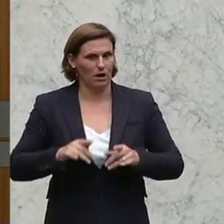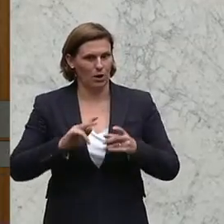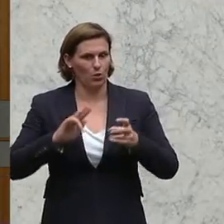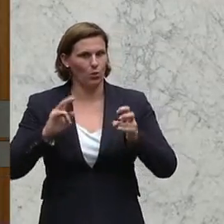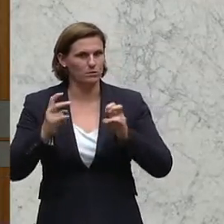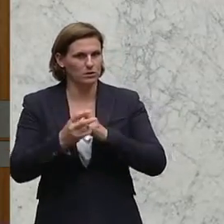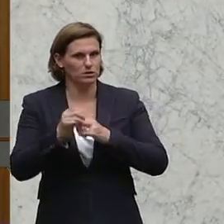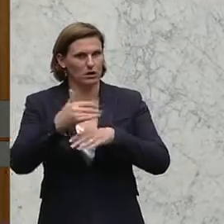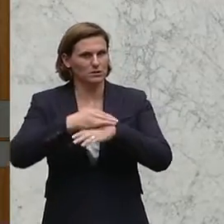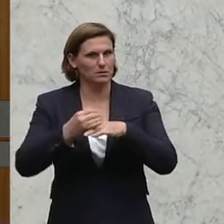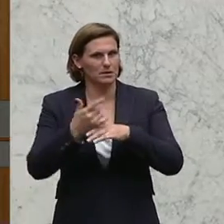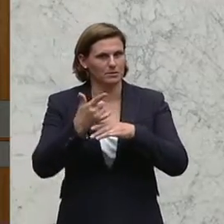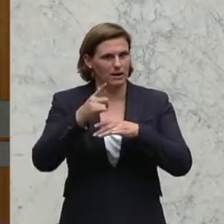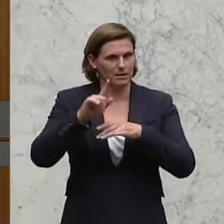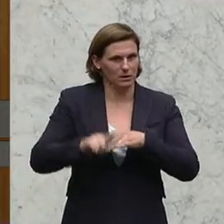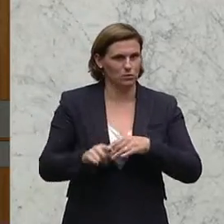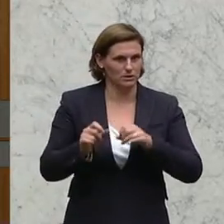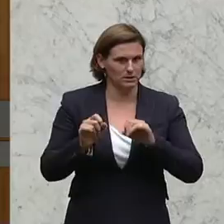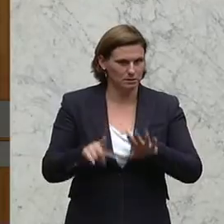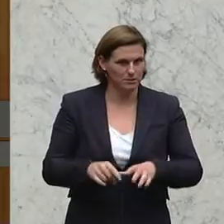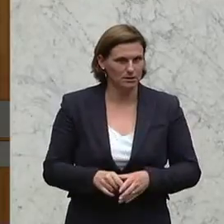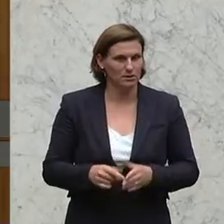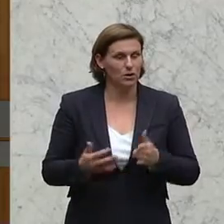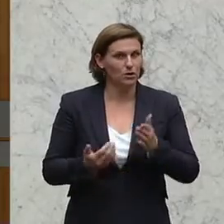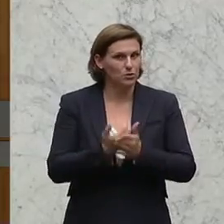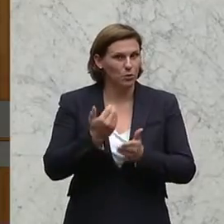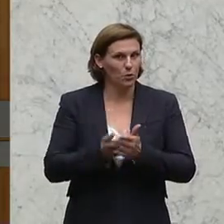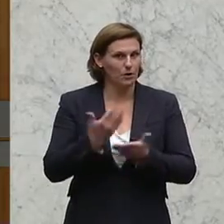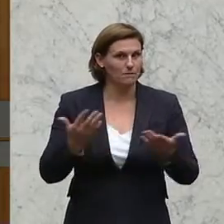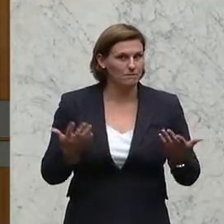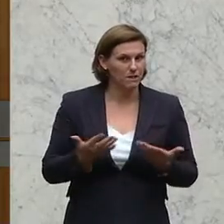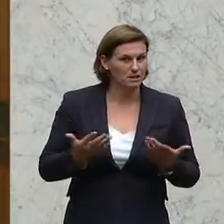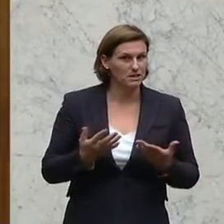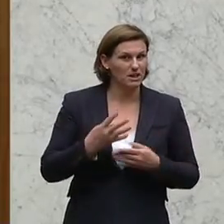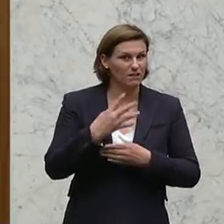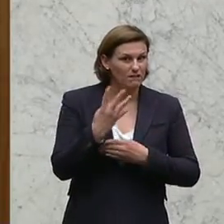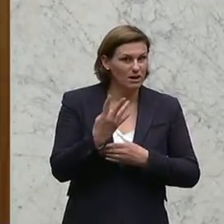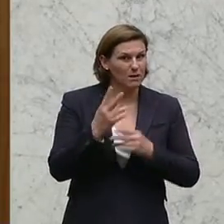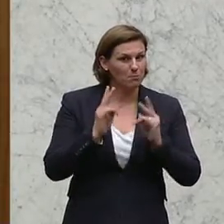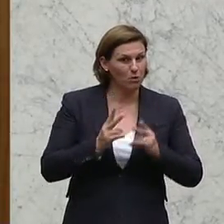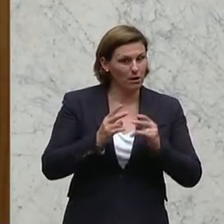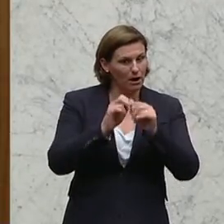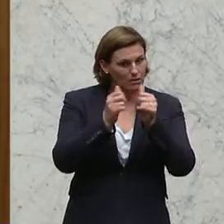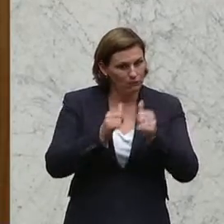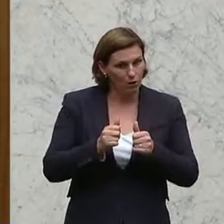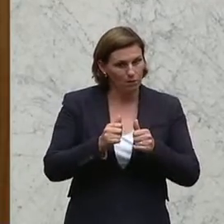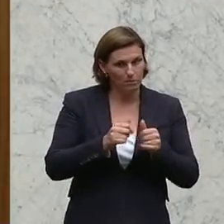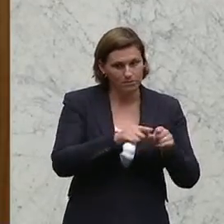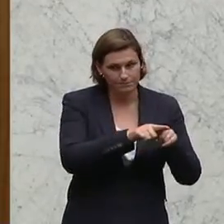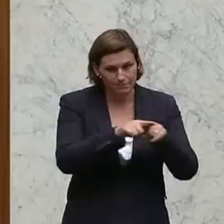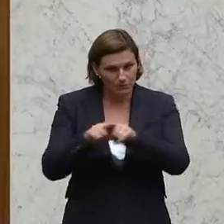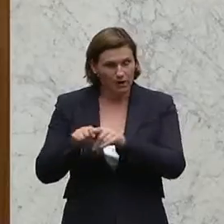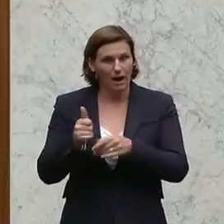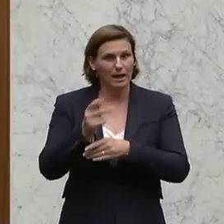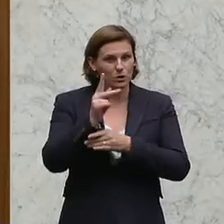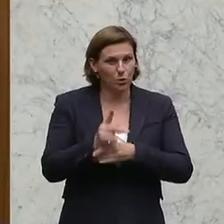März 2017. Was ist neu? Die vier Pauschalvarianten werden umgewandelt in ein Konto.